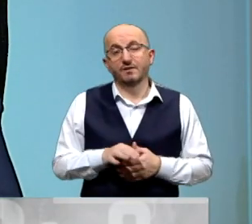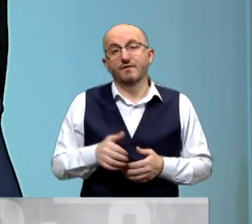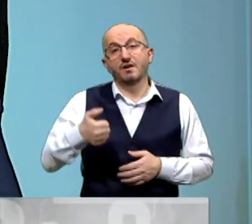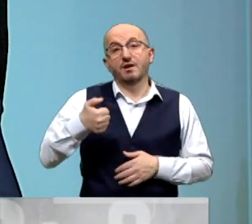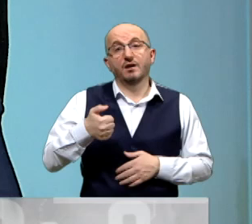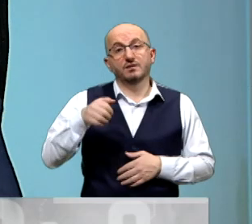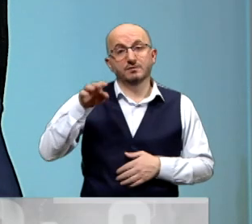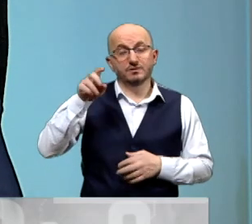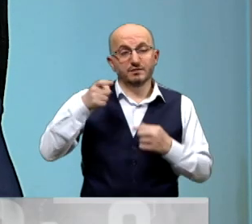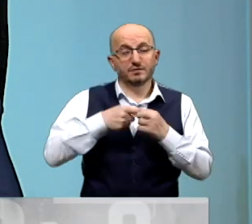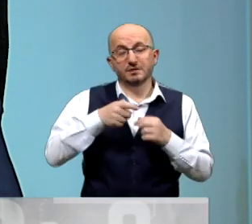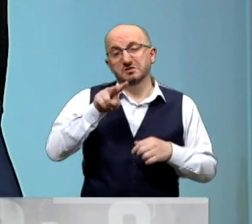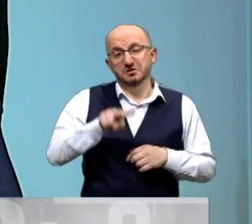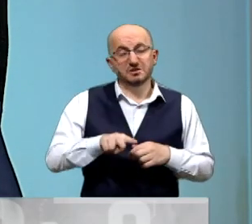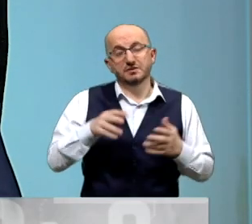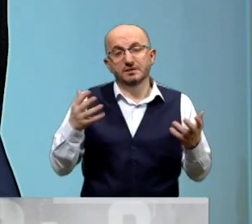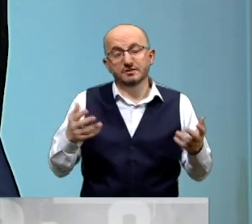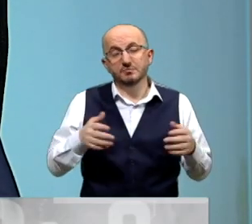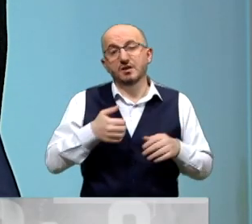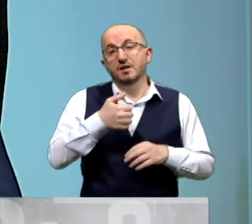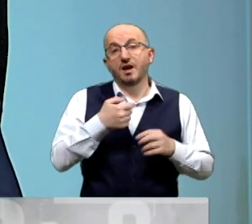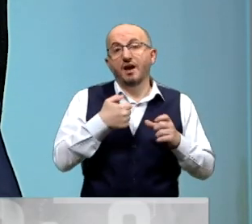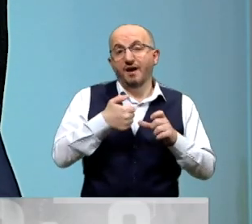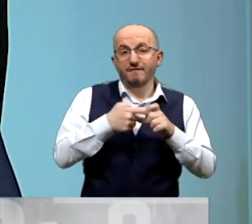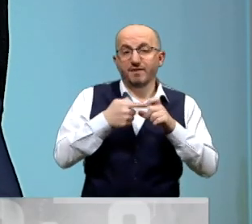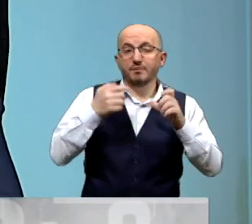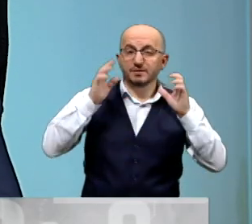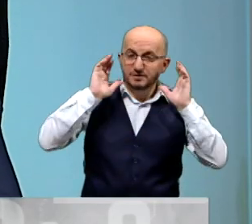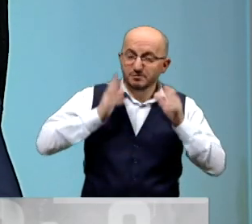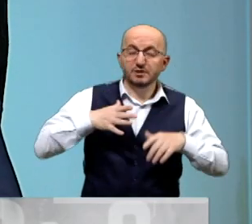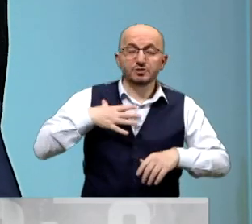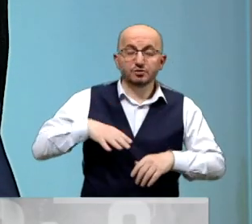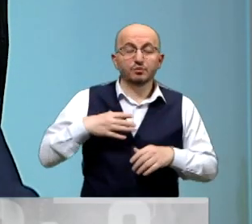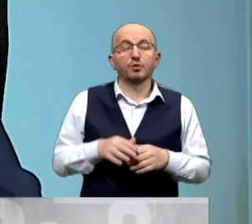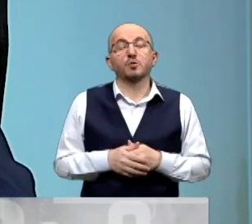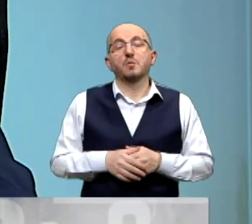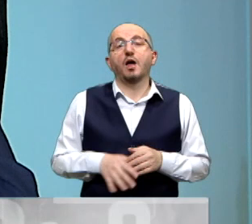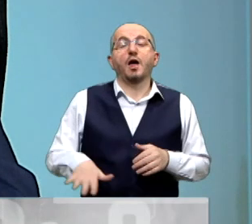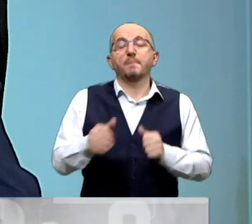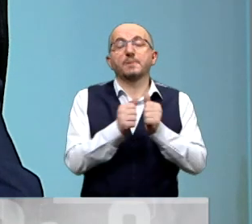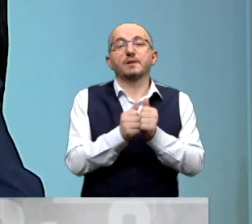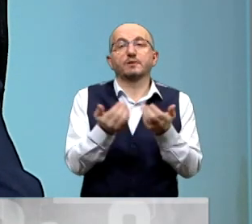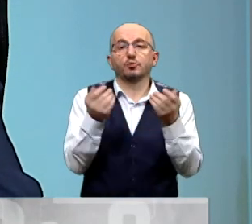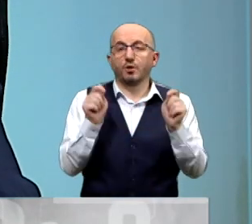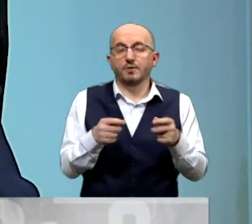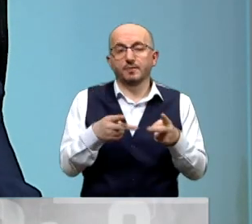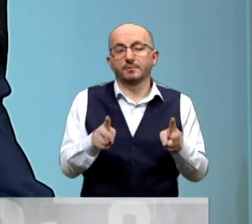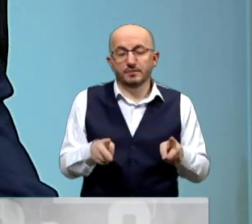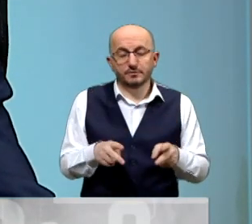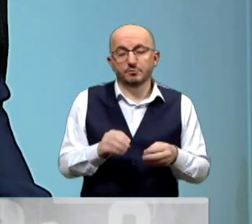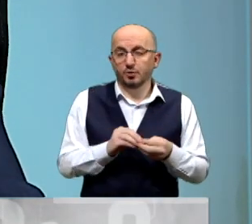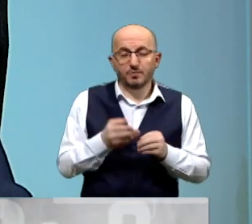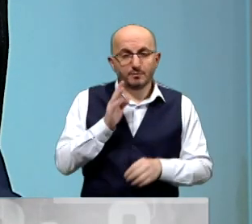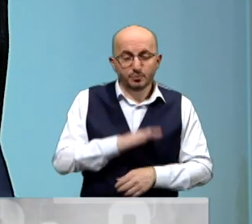6 rekat iki Neyse ben evvabin kılmak istiyorum evvabinin de kılar hep birlikte dua yapabilir bir